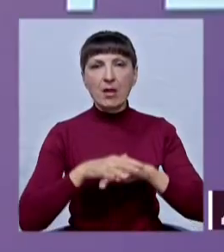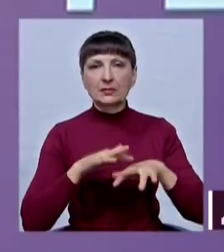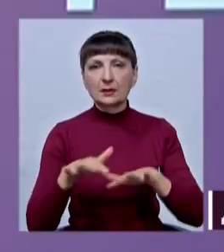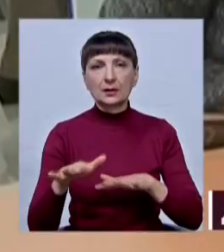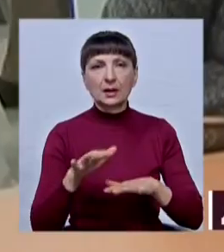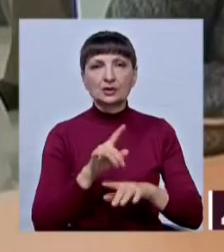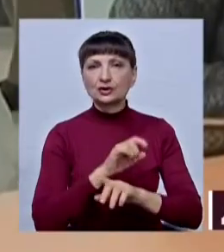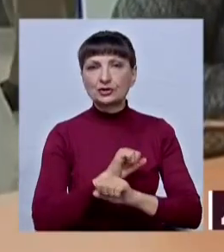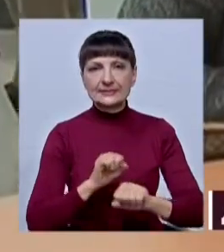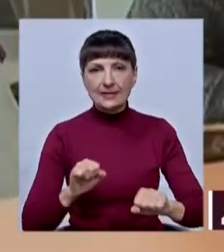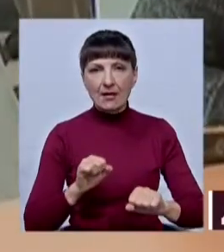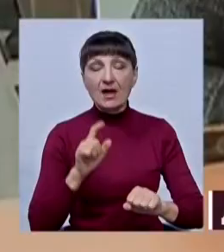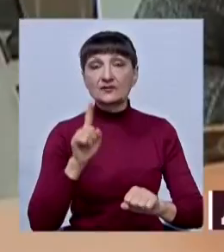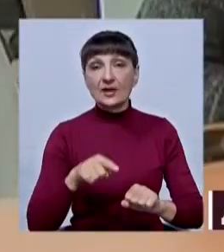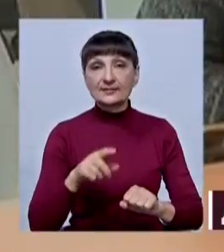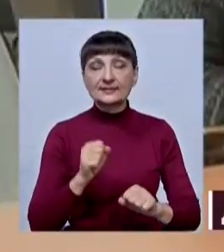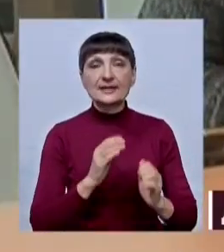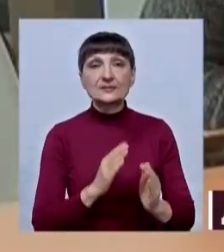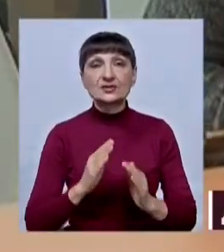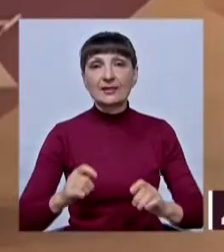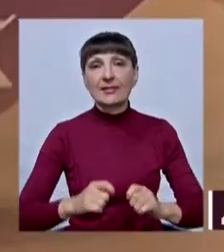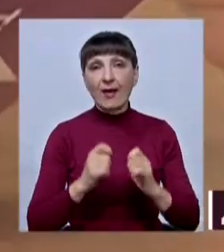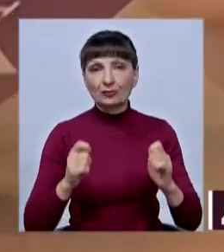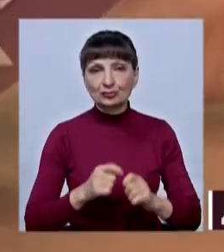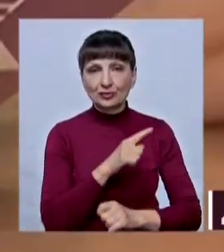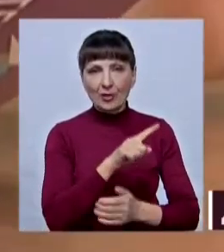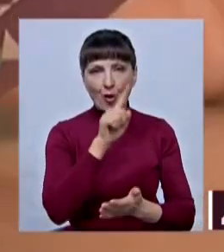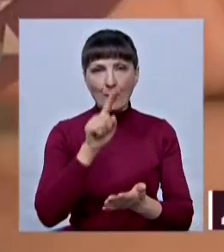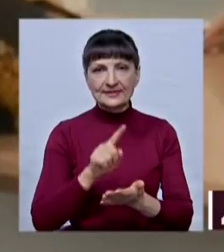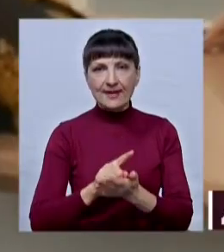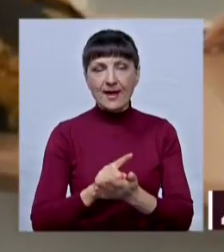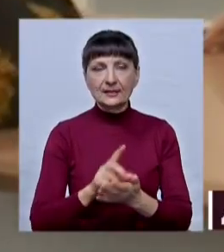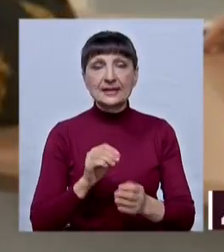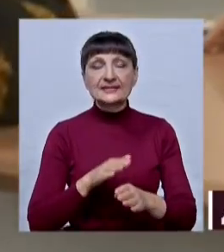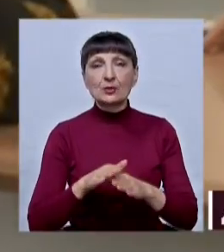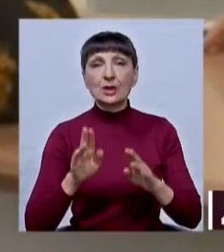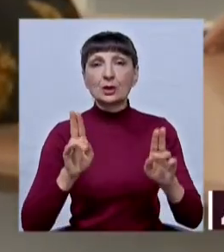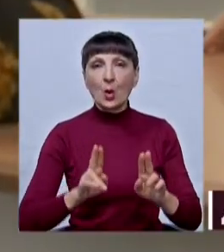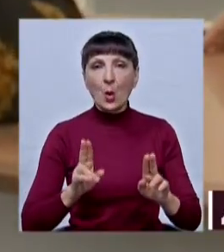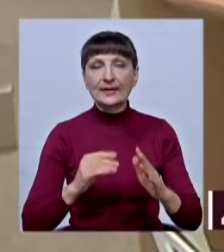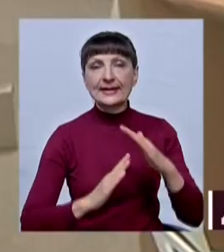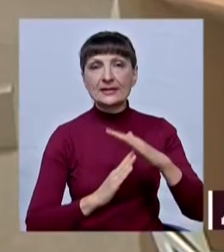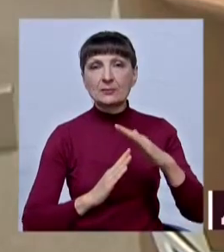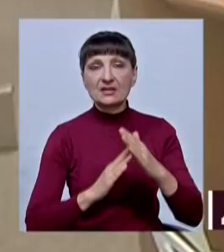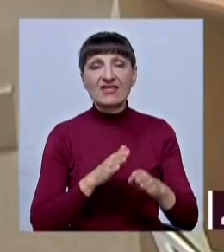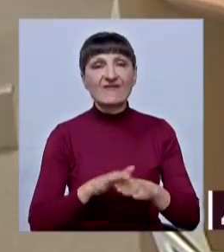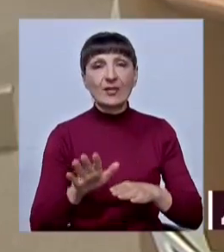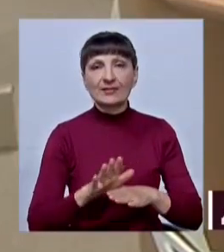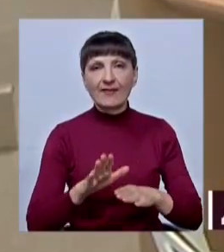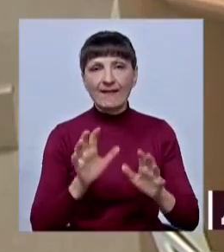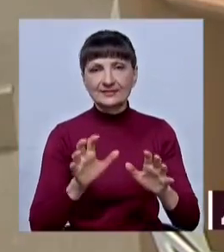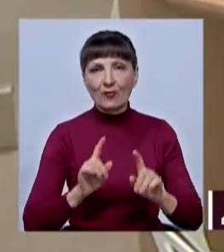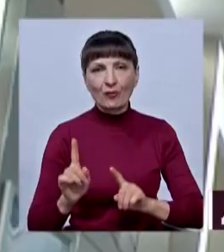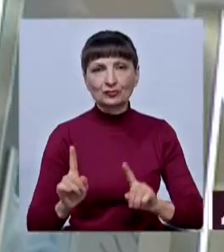операций в частности за систематическое нарушение обязательных к соблюдению норм и лимитов не выполнением мер надзорного